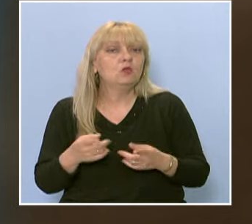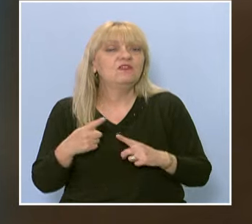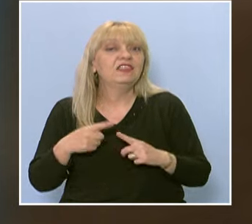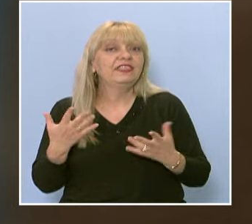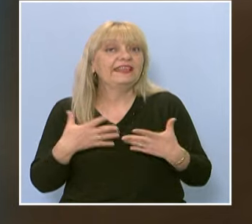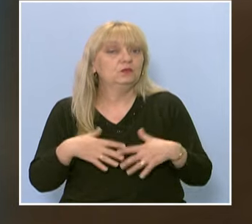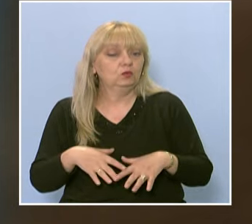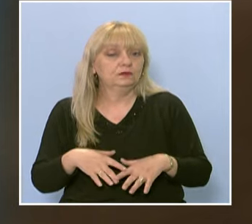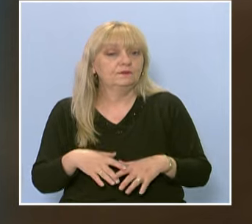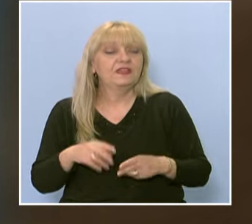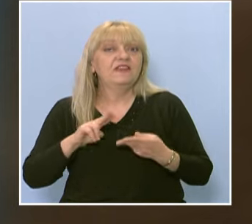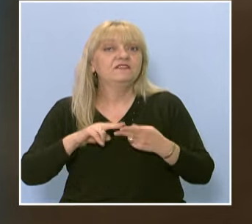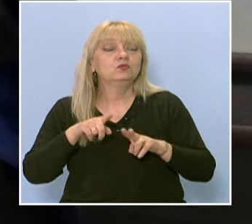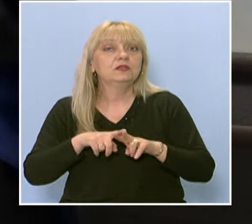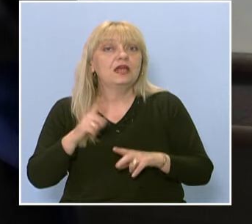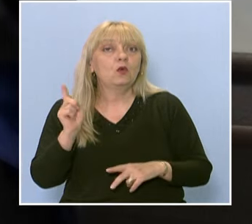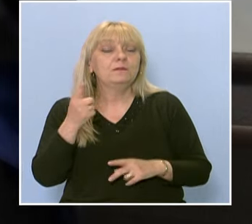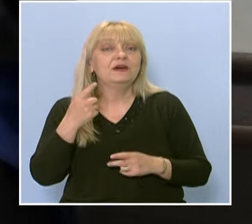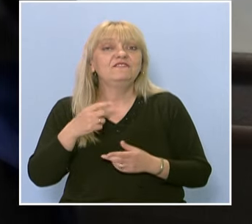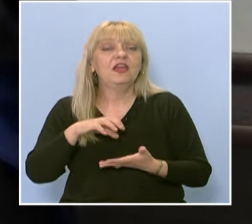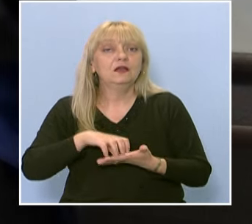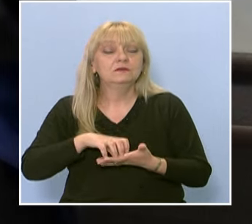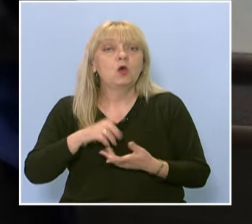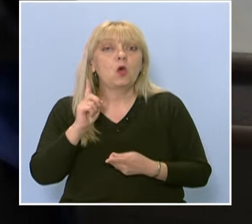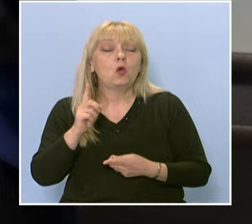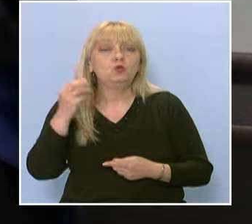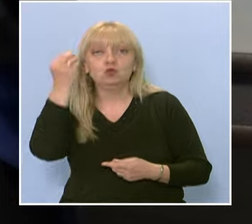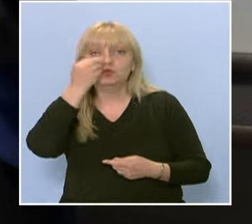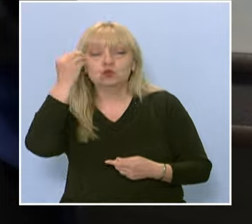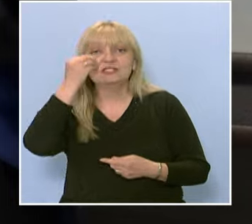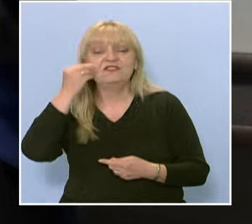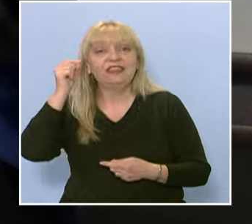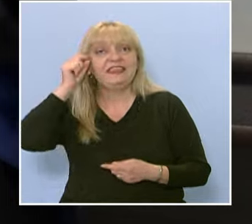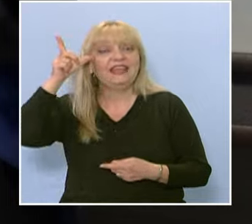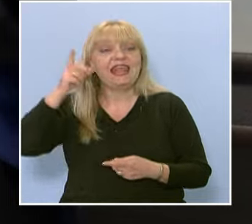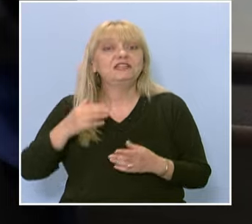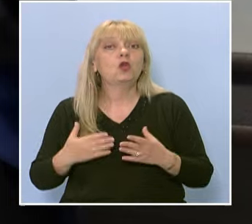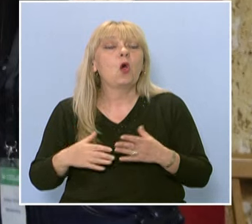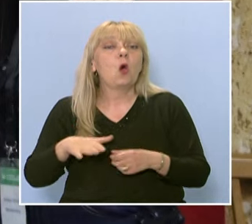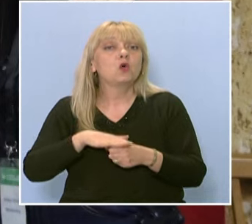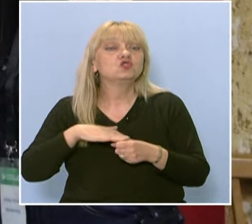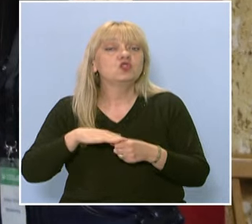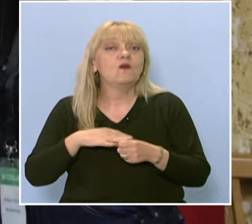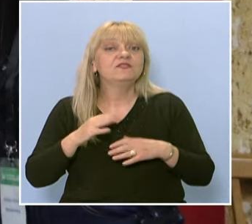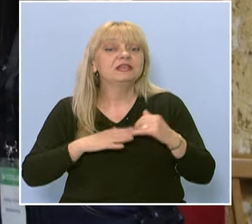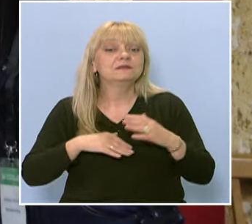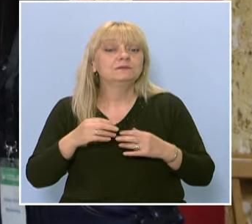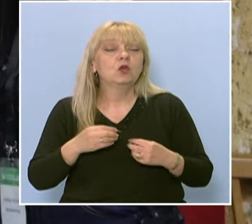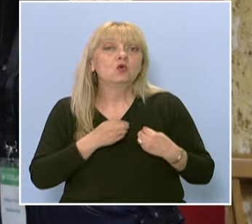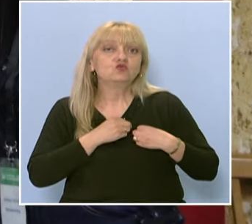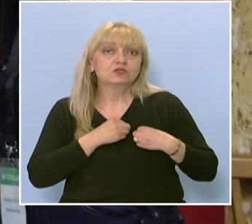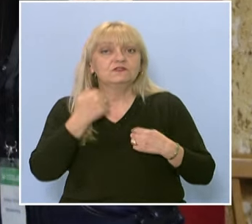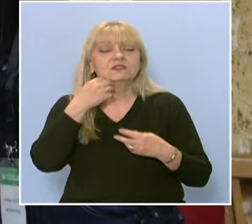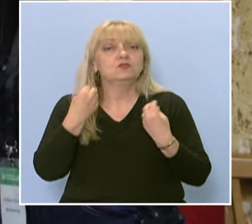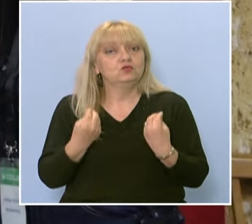технологично. Виктор Иванов е от първия випуск, за който изкуственият интелект е основна специалност. Казва, че се чувства в час с темата при